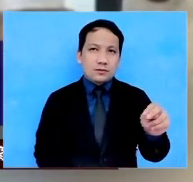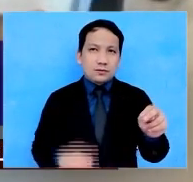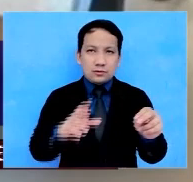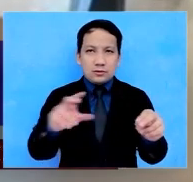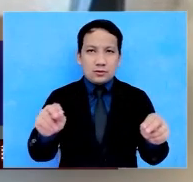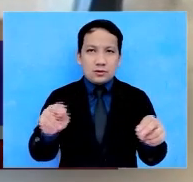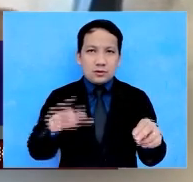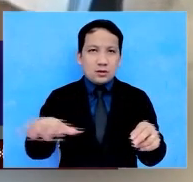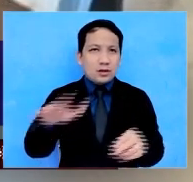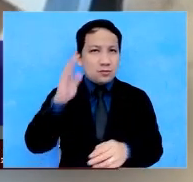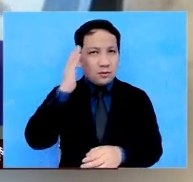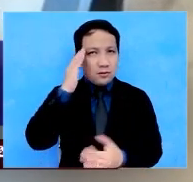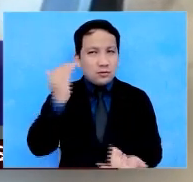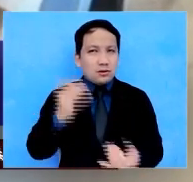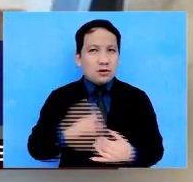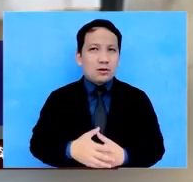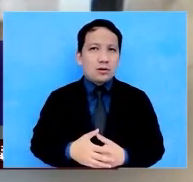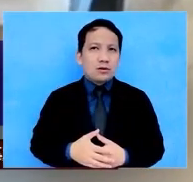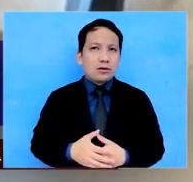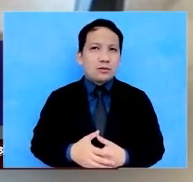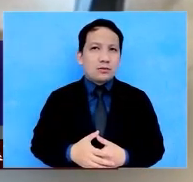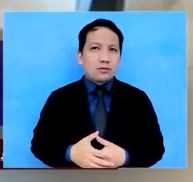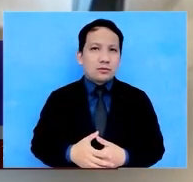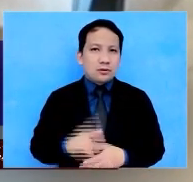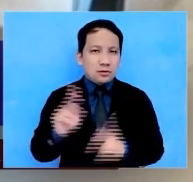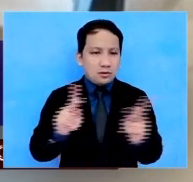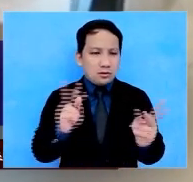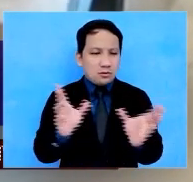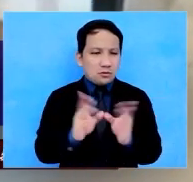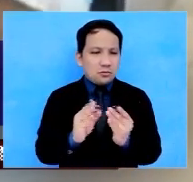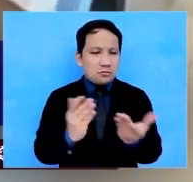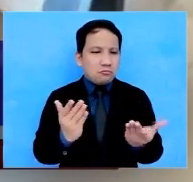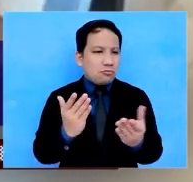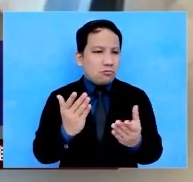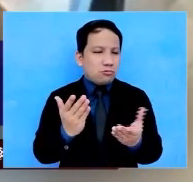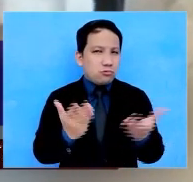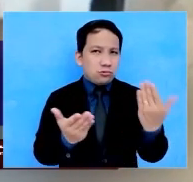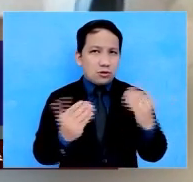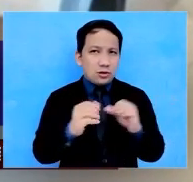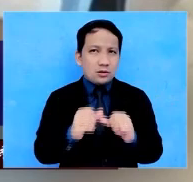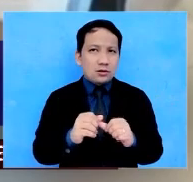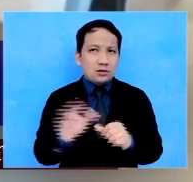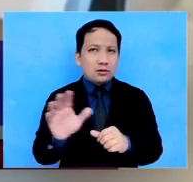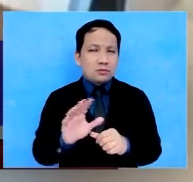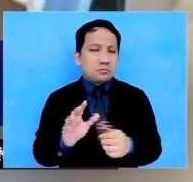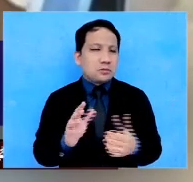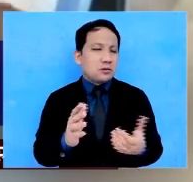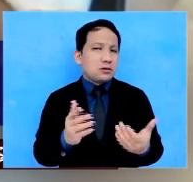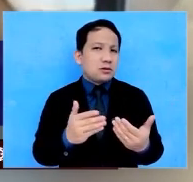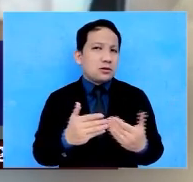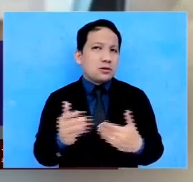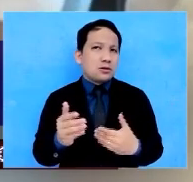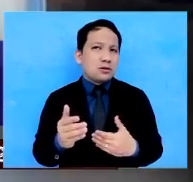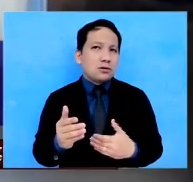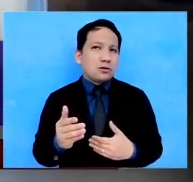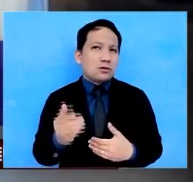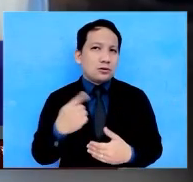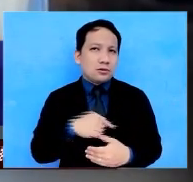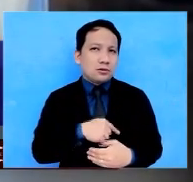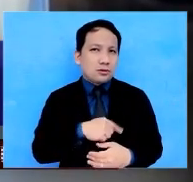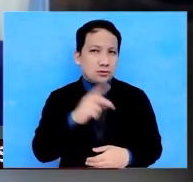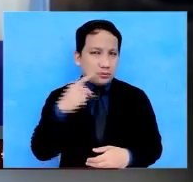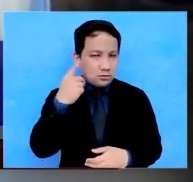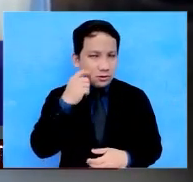natin eh. People have this kind of so-called distrust. Hindi naman sa lahat, no? For our politician,